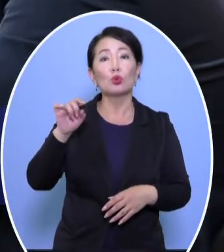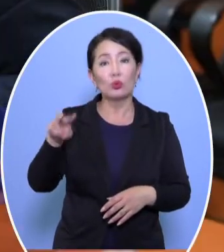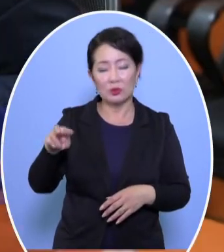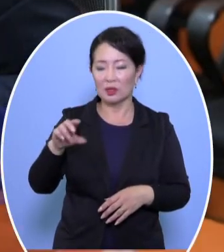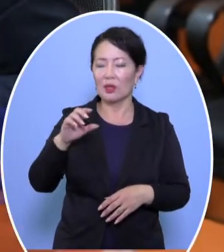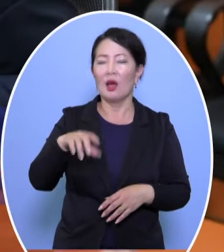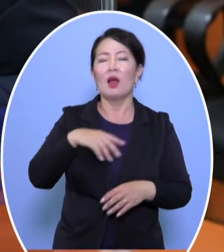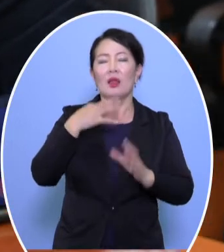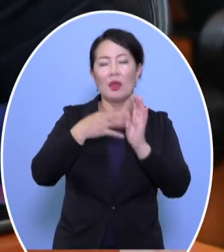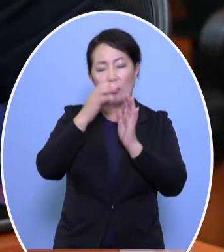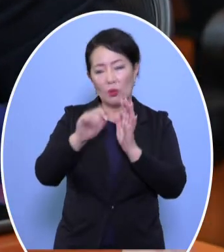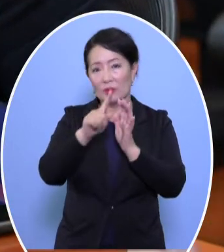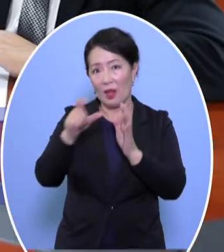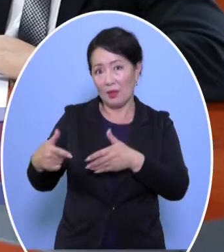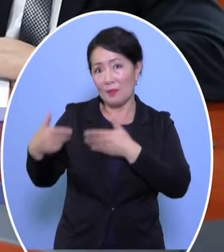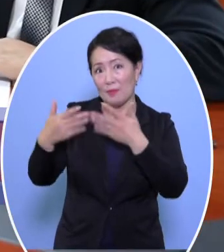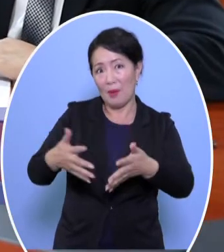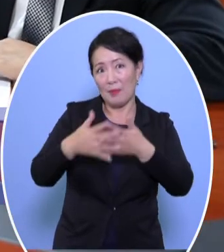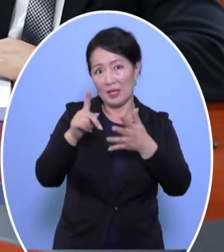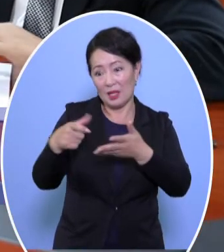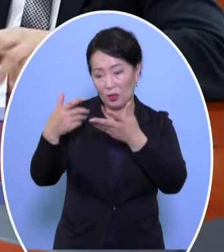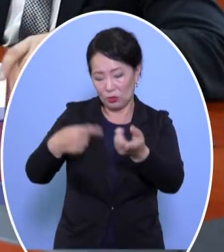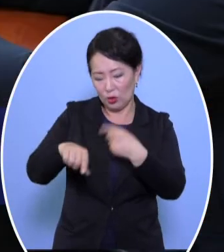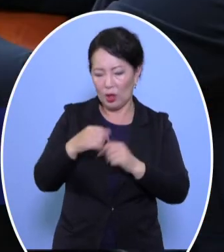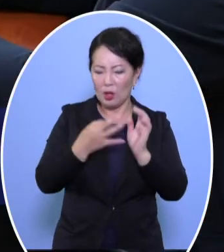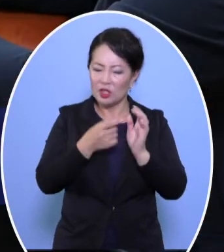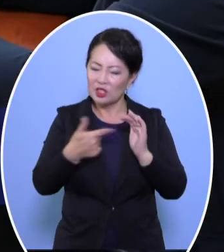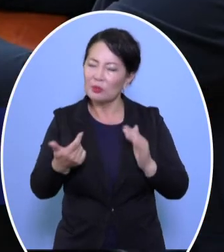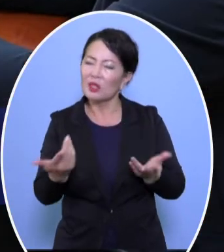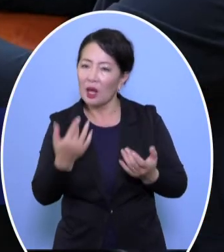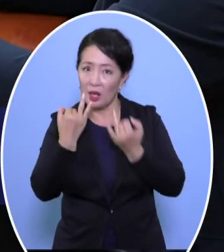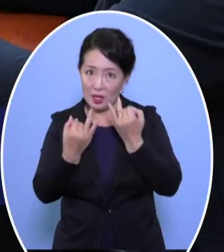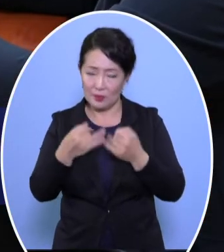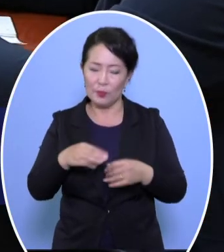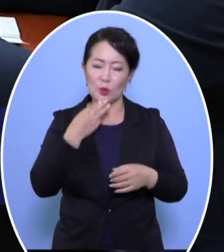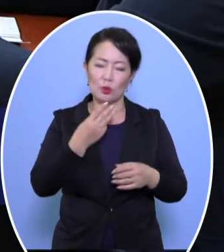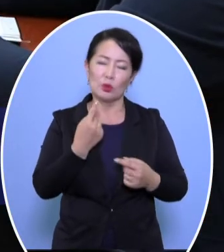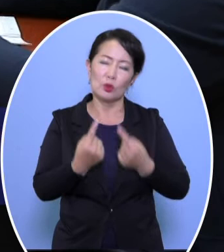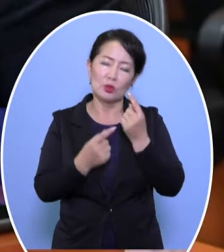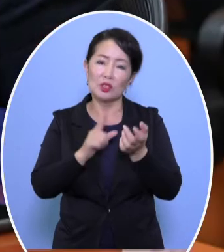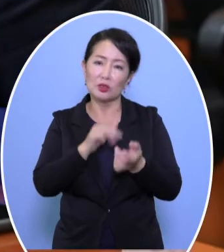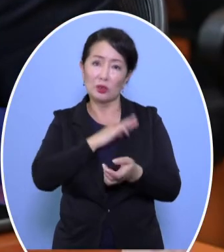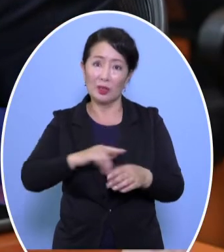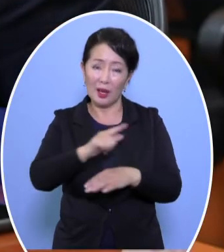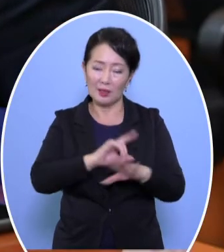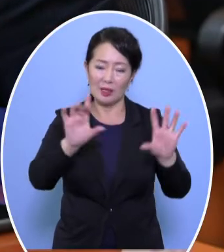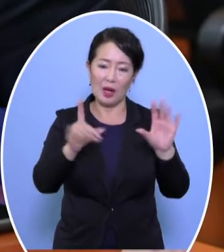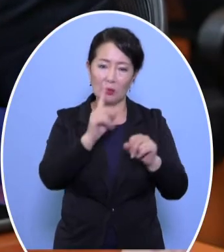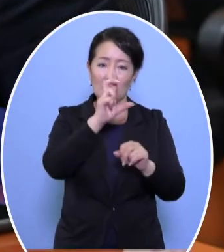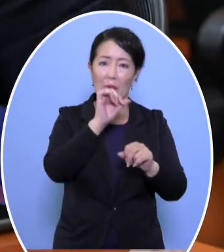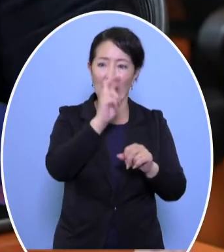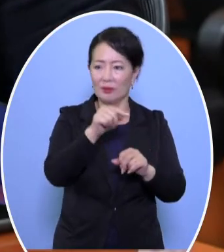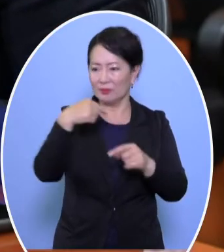чулуунтай эпатогийн зээл олонсны шимтгэлтэй холбоотой асуудлаар ажил хэргийн уулзалт зохион байгууллаа. Шударга өрсөлдөөн хэрэглэгчийн төлөө